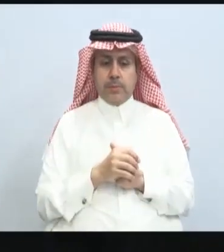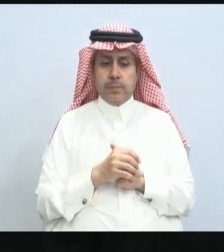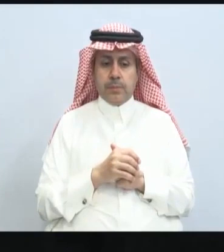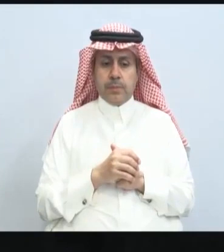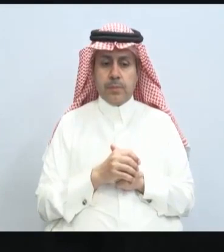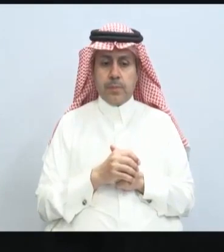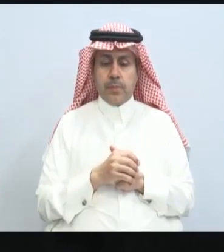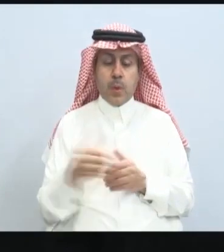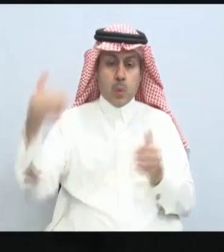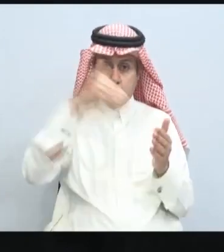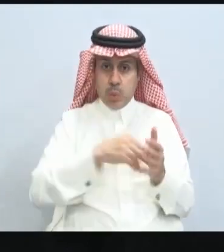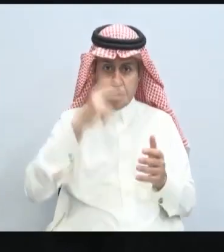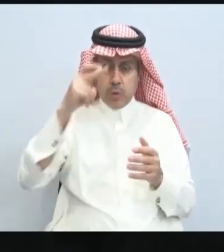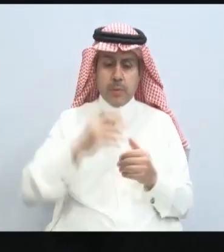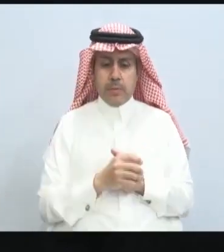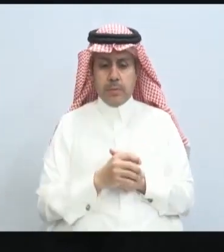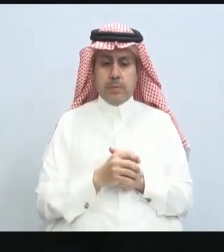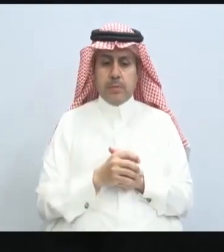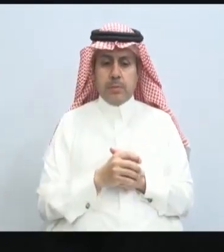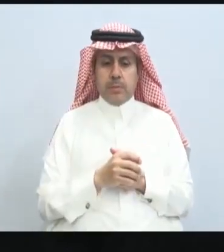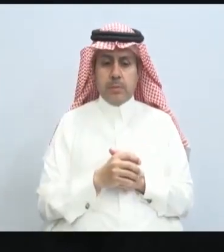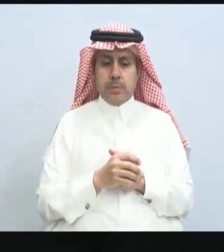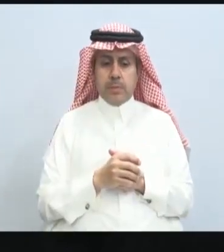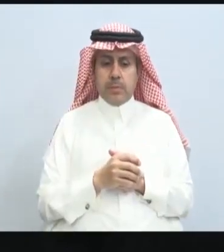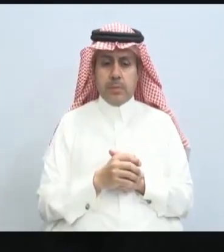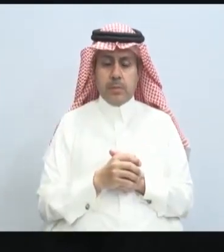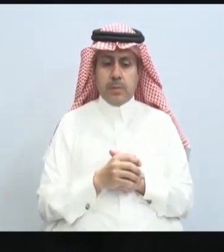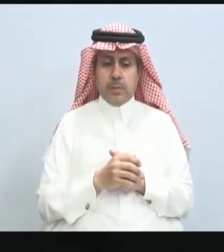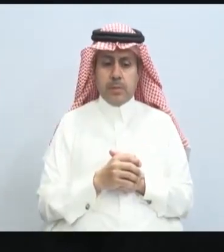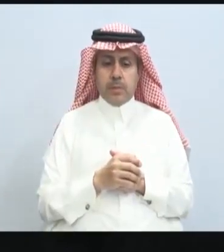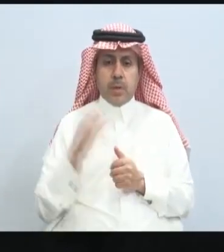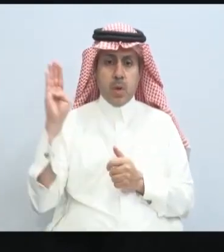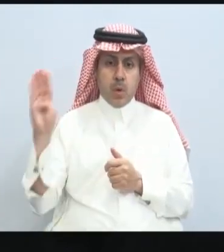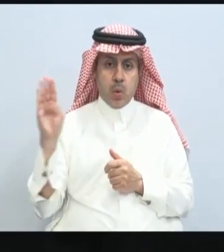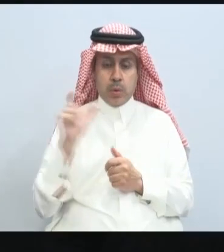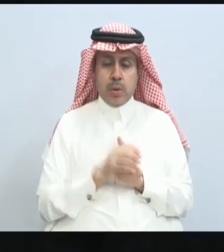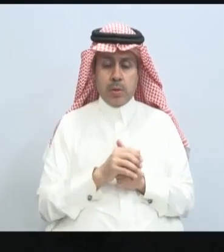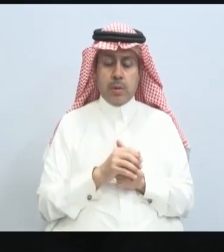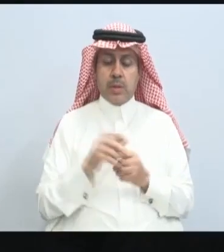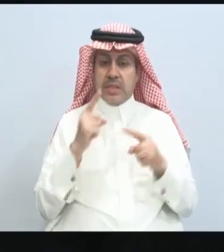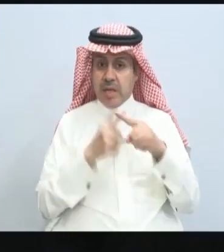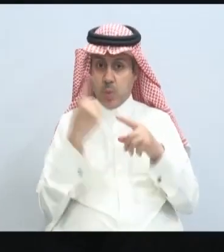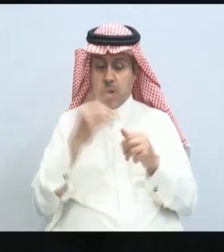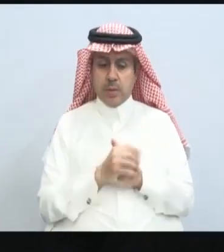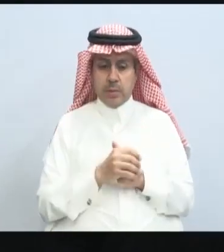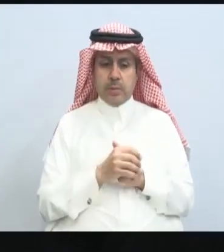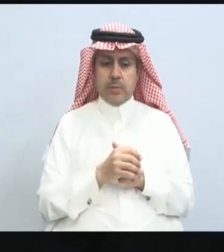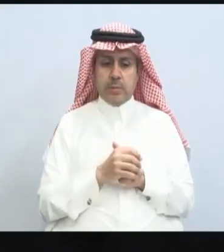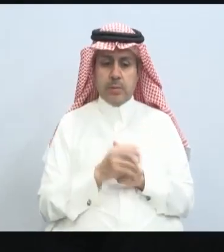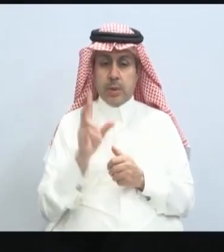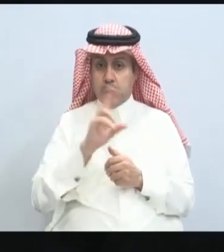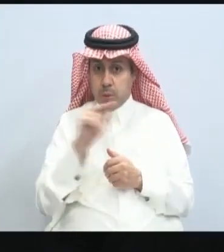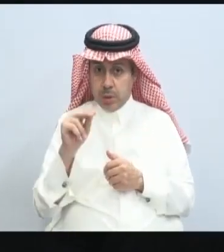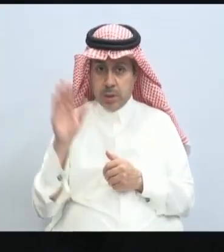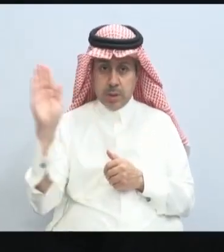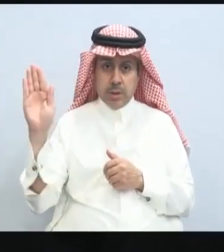للاجابه في متطابقه عند عندي جاهزه كانت تقول ان الكوتان تربيع زائد واح تساوي سيك تربيع كوتان تربيع ئد واح تساوي